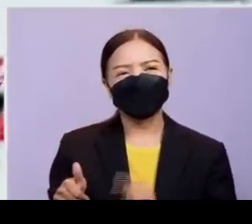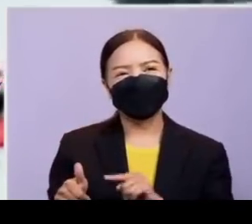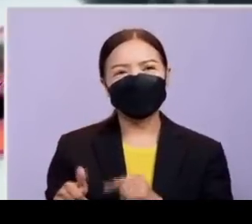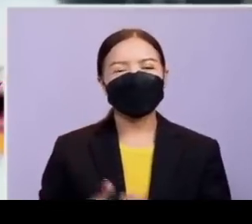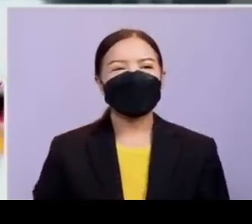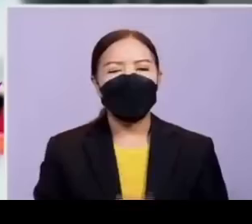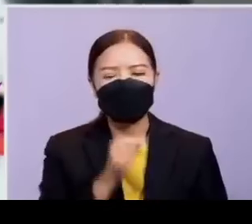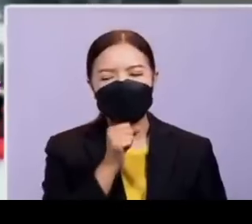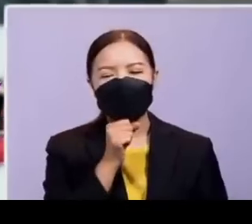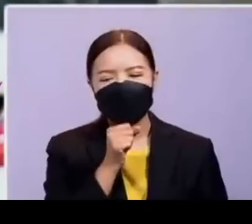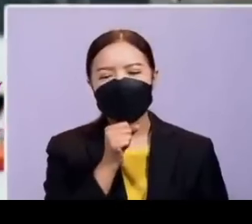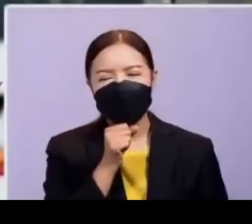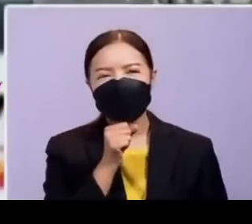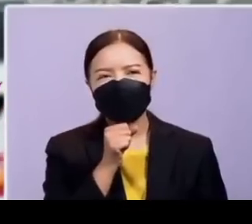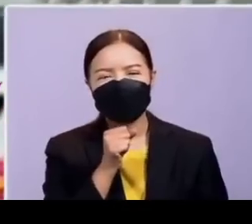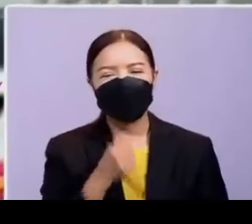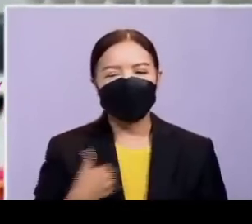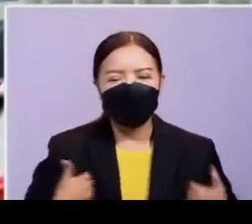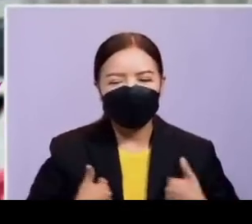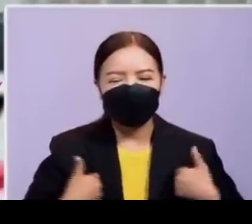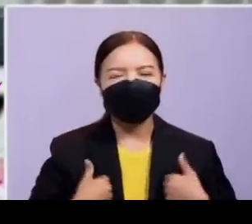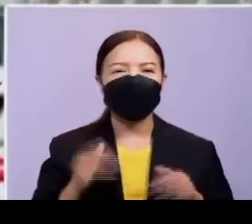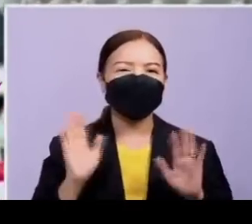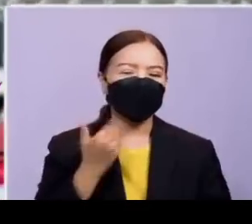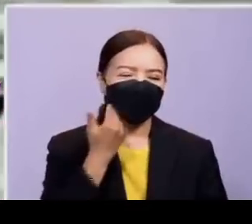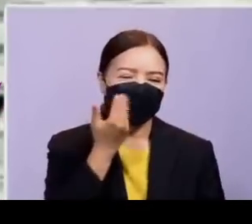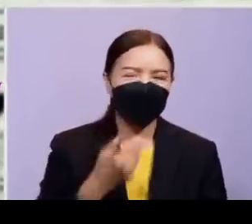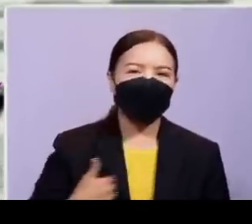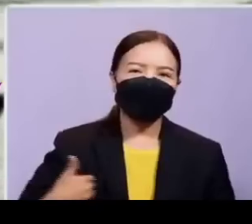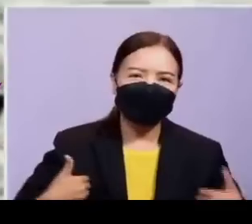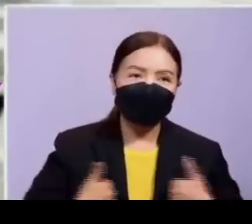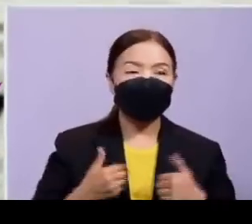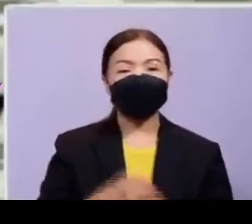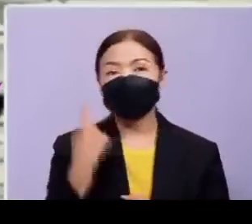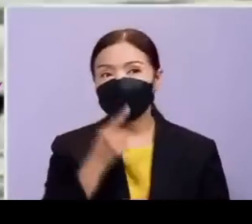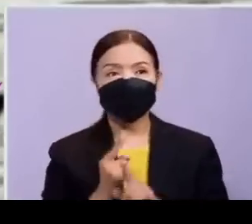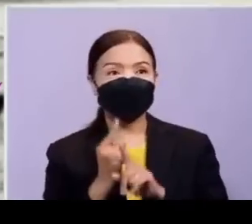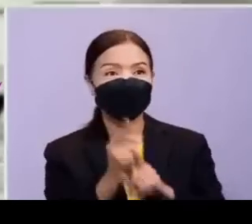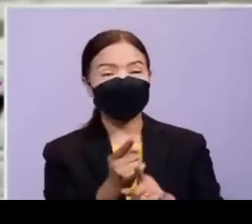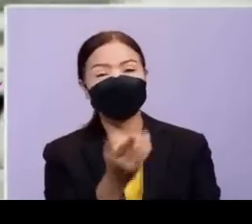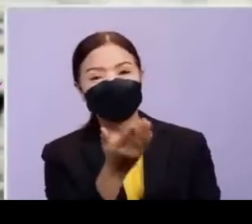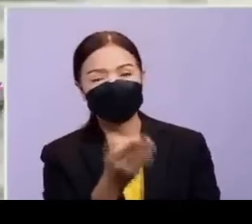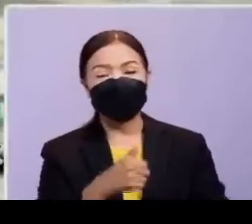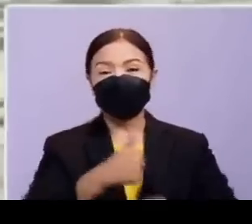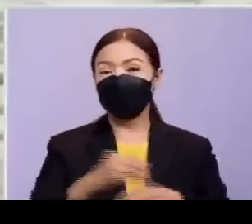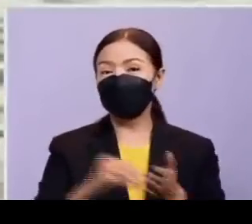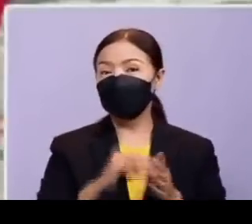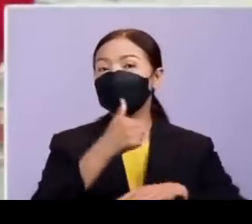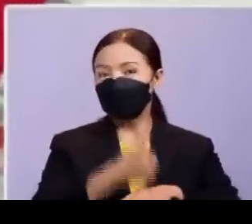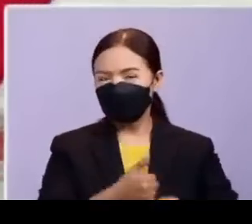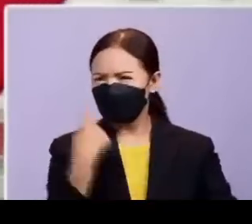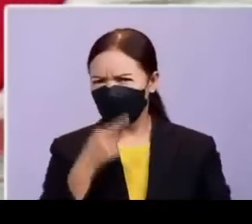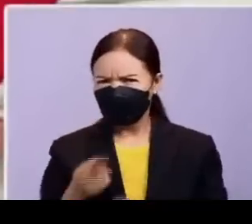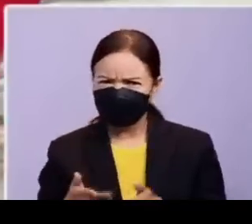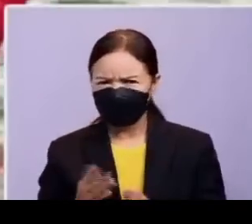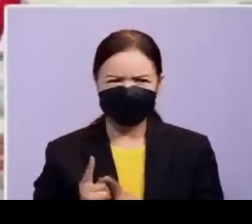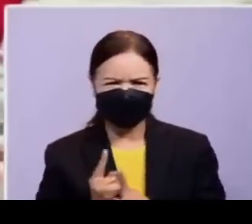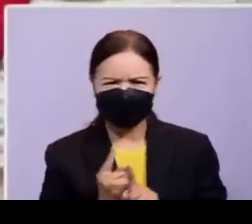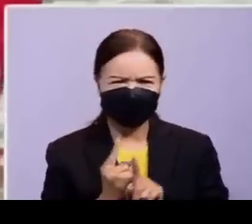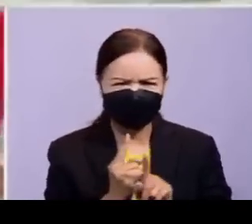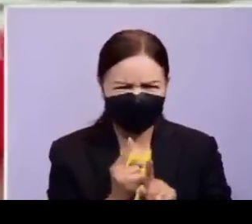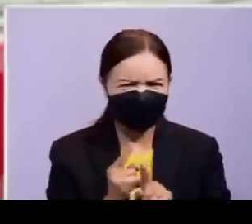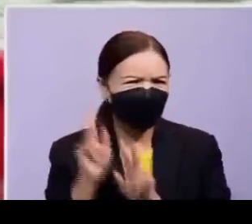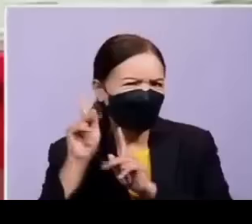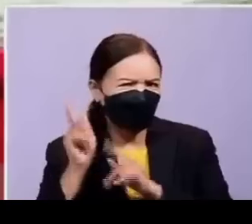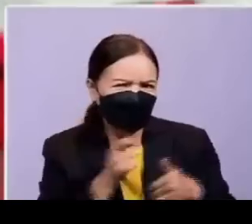หว่างที่คุณชัดชาติกำลังลงพื้นที่ไปโอ้โหคือใครที่ตามคุณชัดชาติในช่วงหลังจากนี้เนี่ยจะต้องฟิต